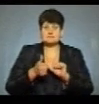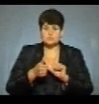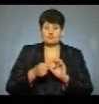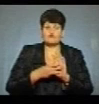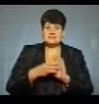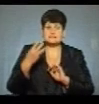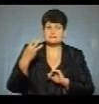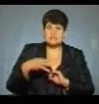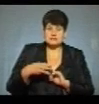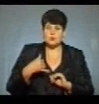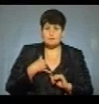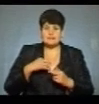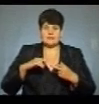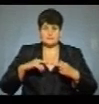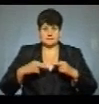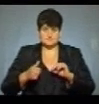В мене на перезмінці